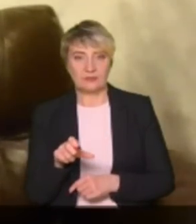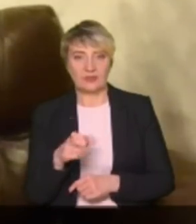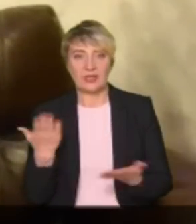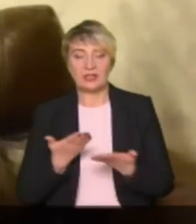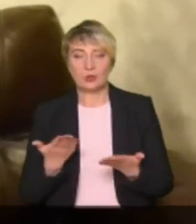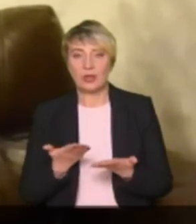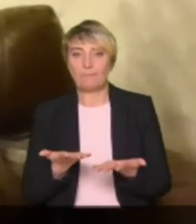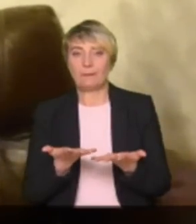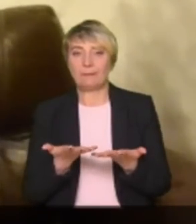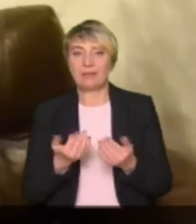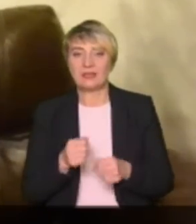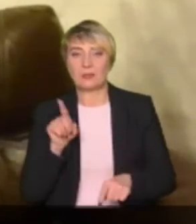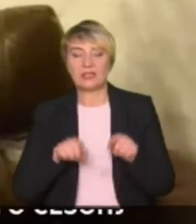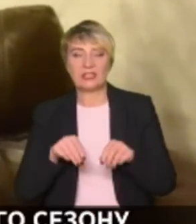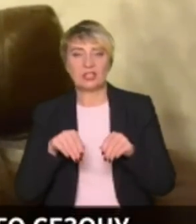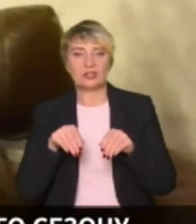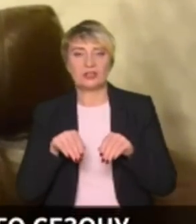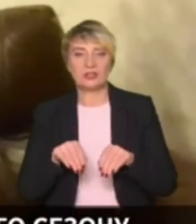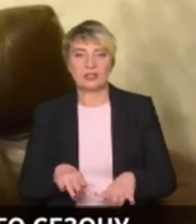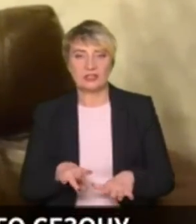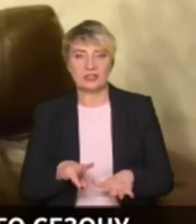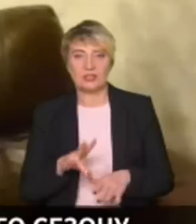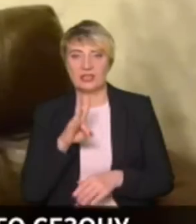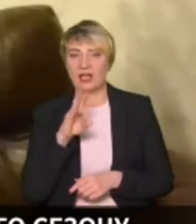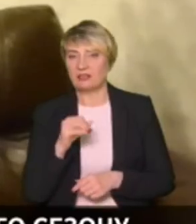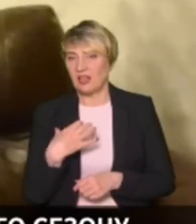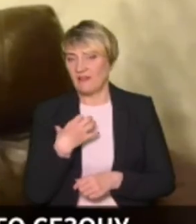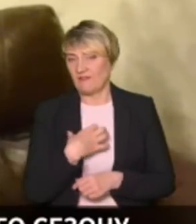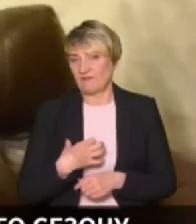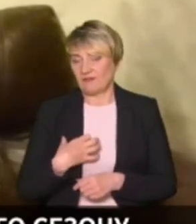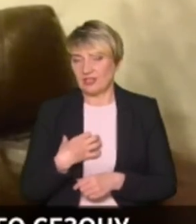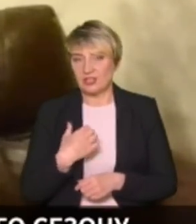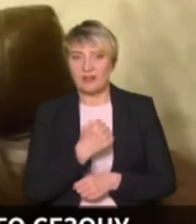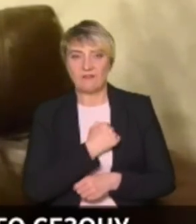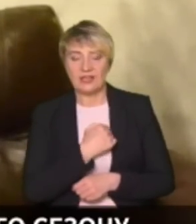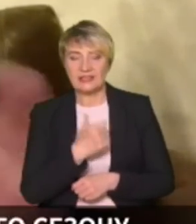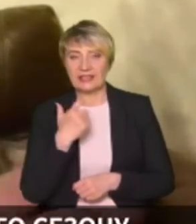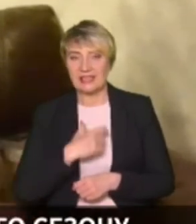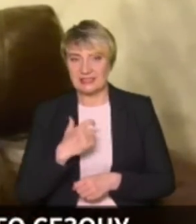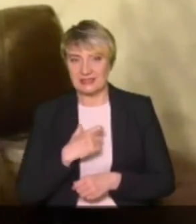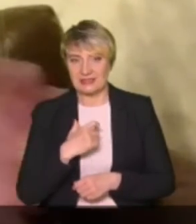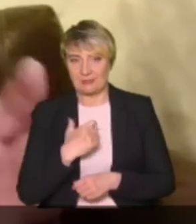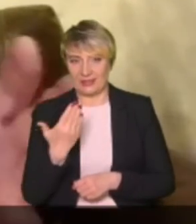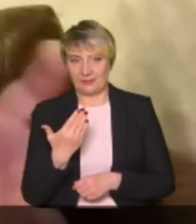принимают иногда решения и не столь полезные, может быть, для самого себя, а вот именно